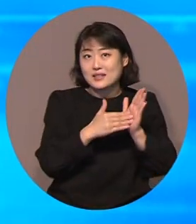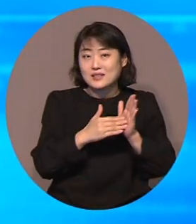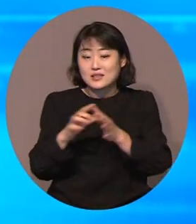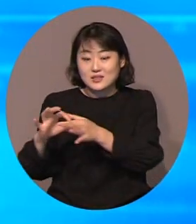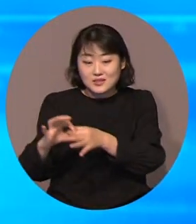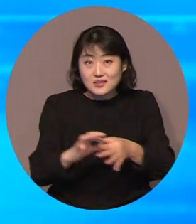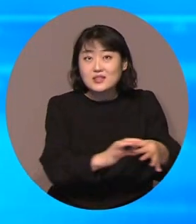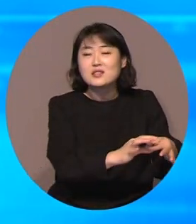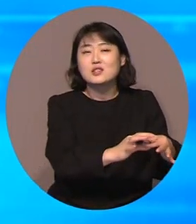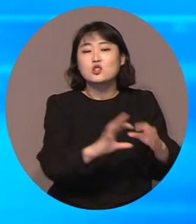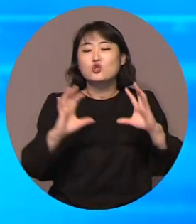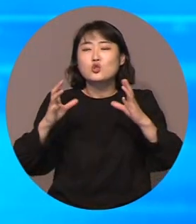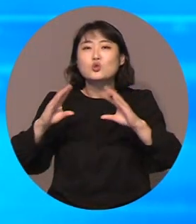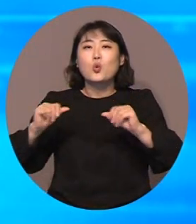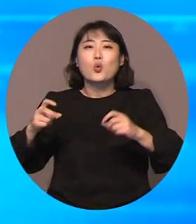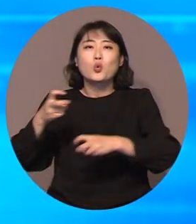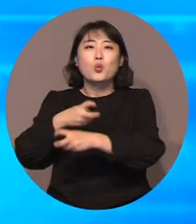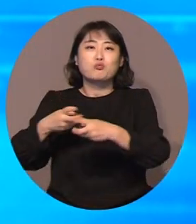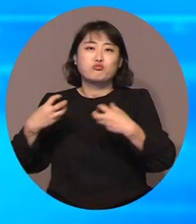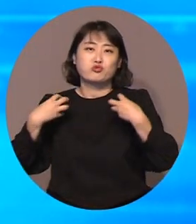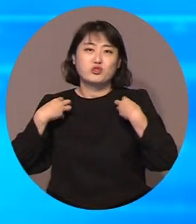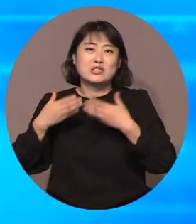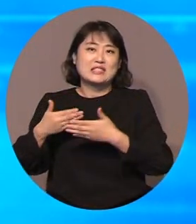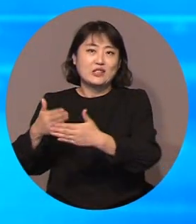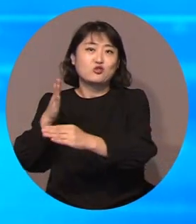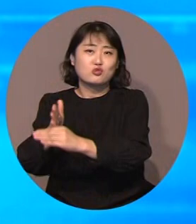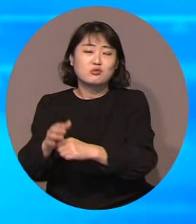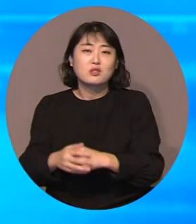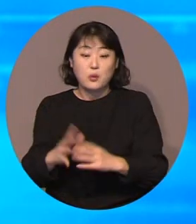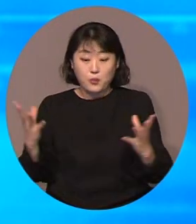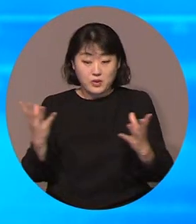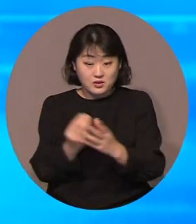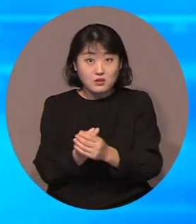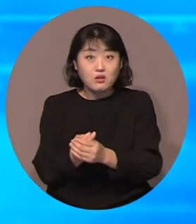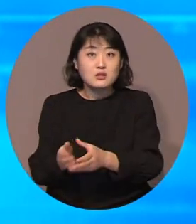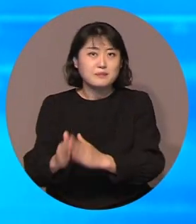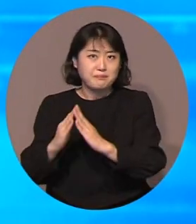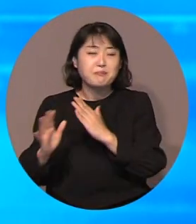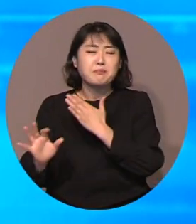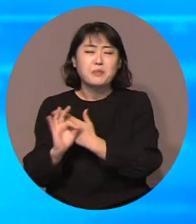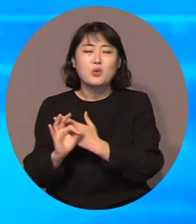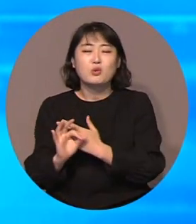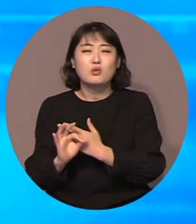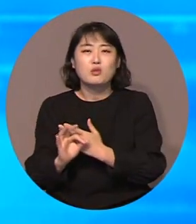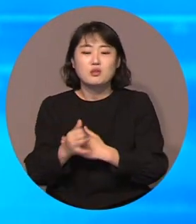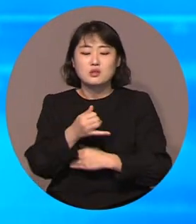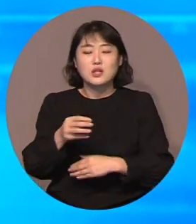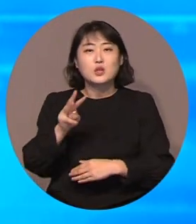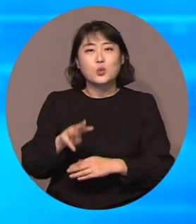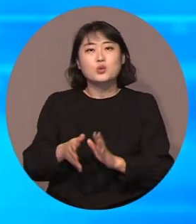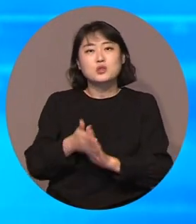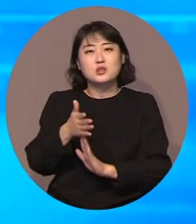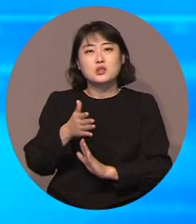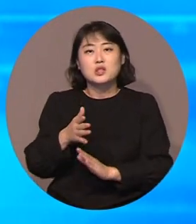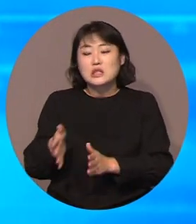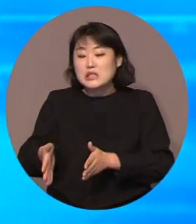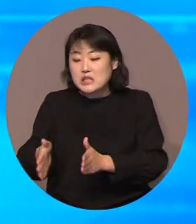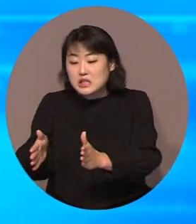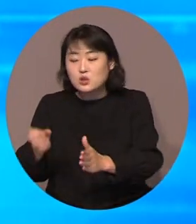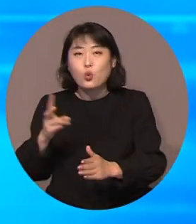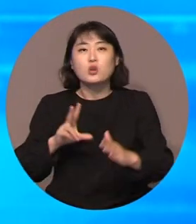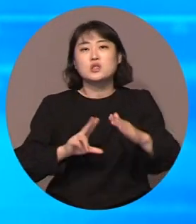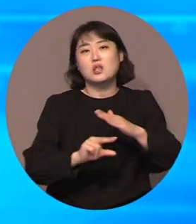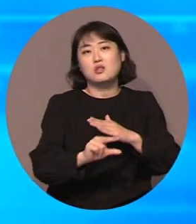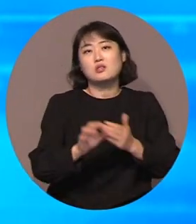지금 국토부에서 추진하고 있거든요. 이것이 이제 완결이 된다면 세종시 교통이 도로뿐만 아니라